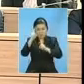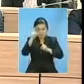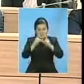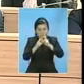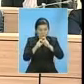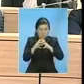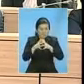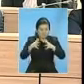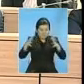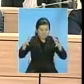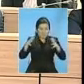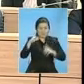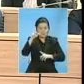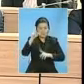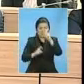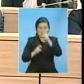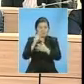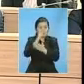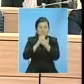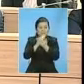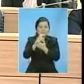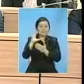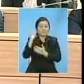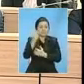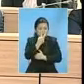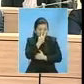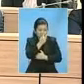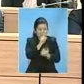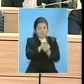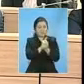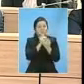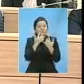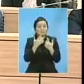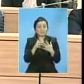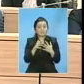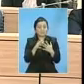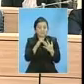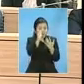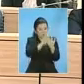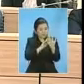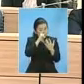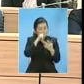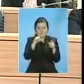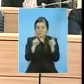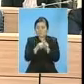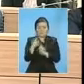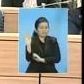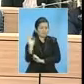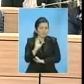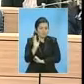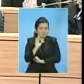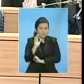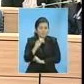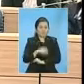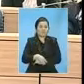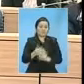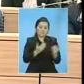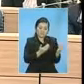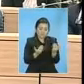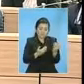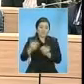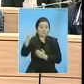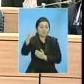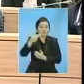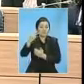รหายกันไปครึ่งโลกเนี่ยเห็นกับตามาแล้วอย่าให้ประเทศไทยจะต้องเป็นแบบนั้นเลยลูกหลานของเราก